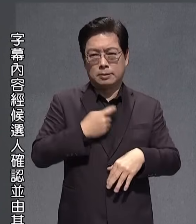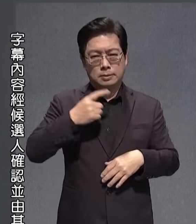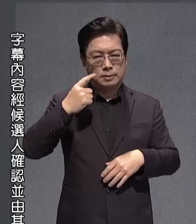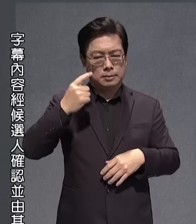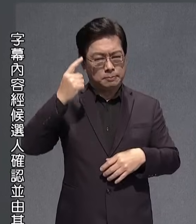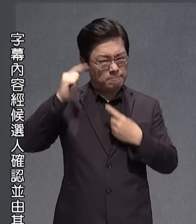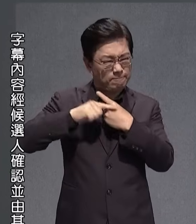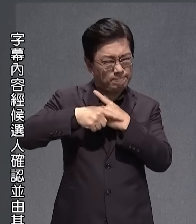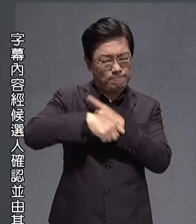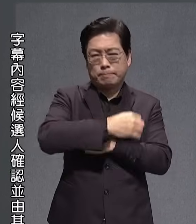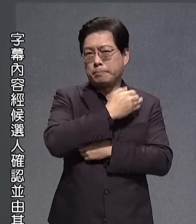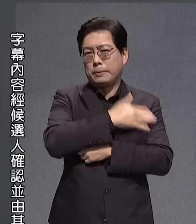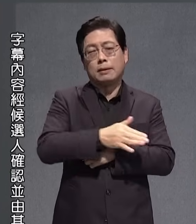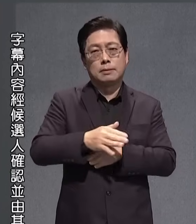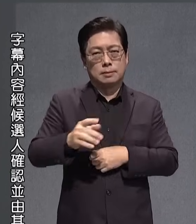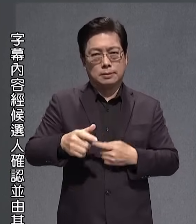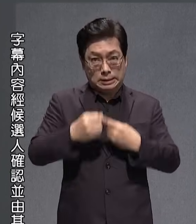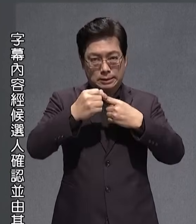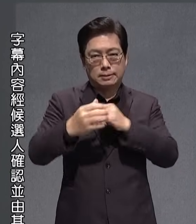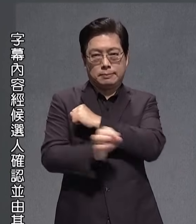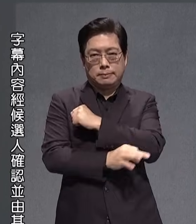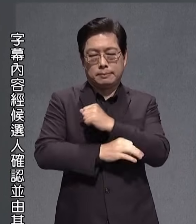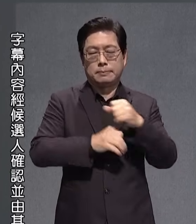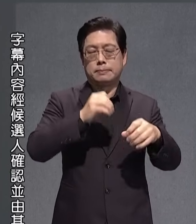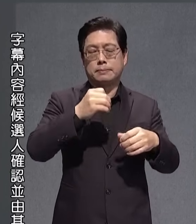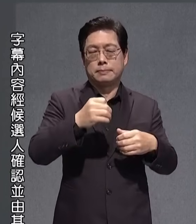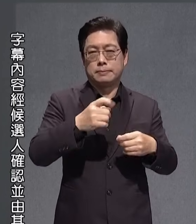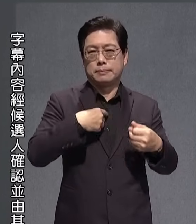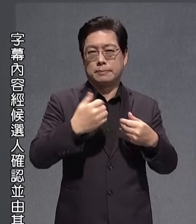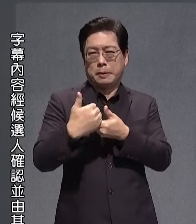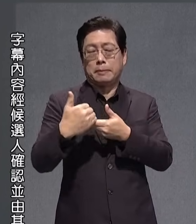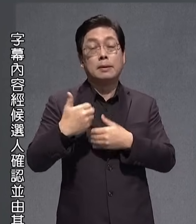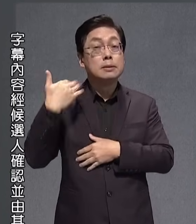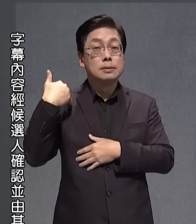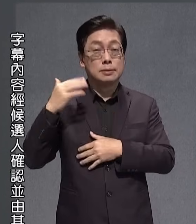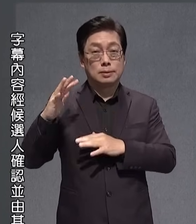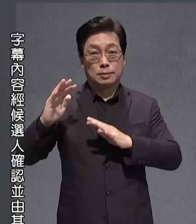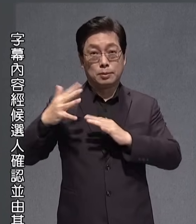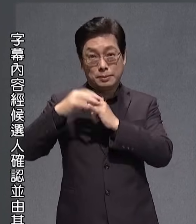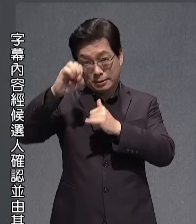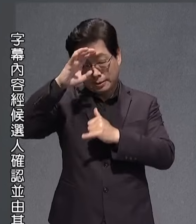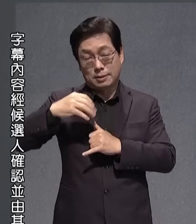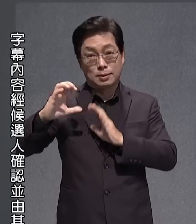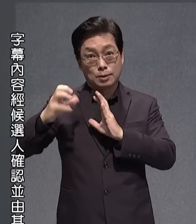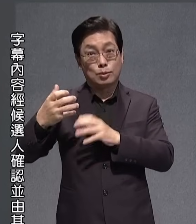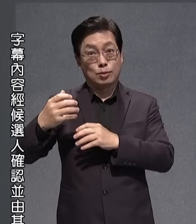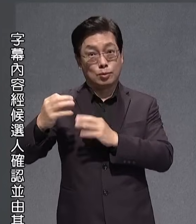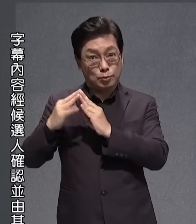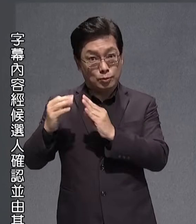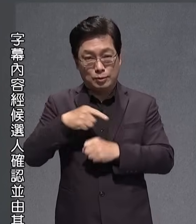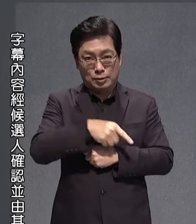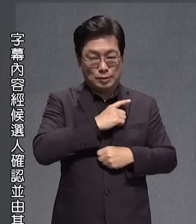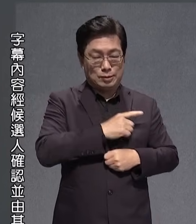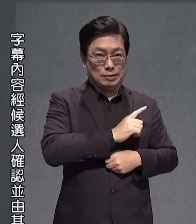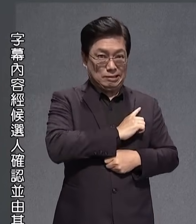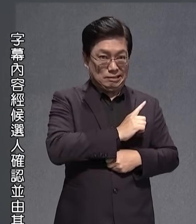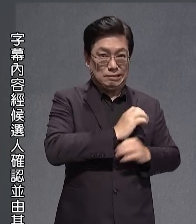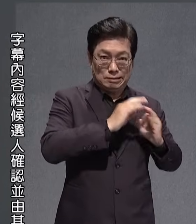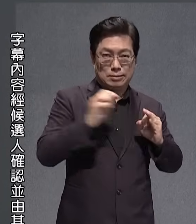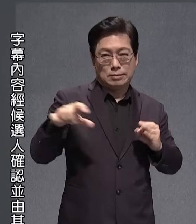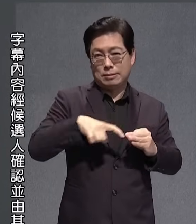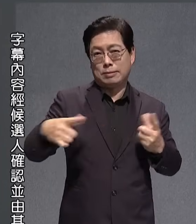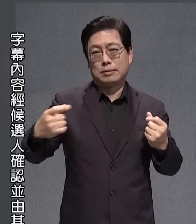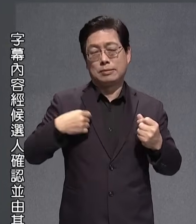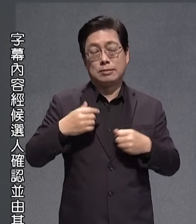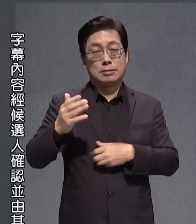法第一个手法就是贿选。过去国民党国库通党库，国库通私库，官商勾